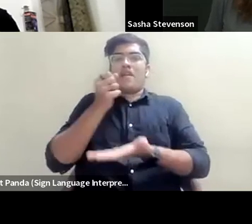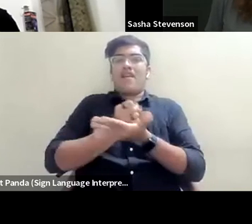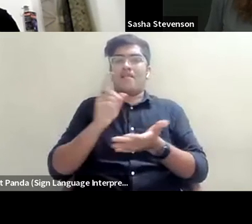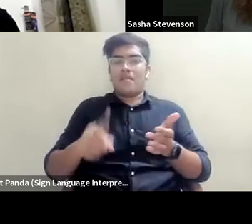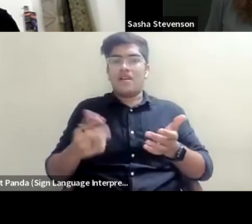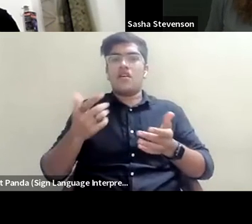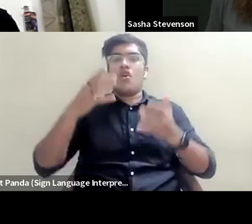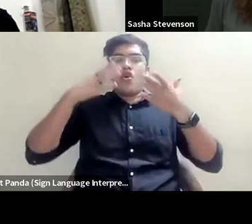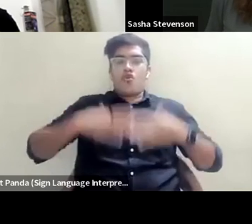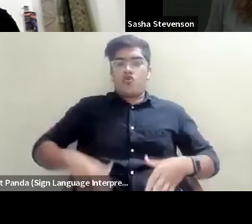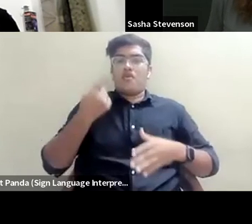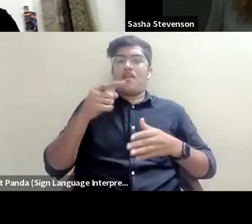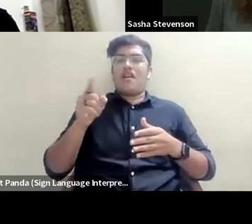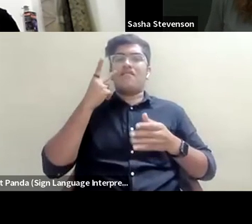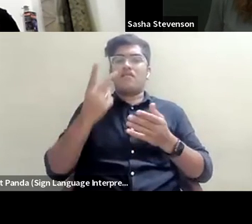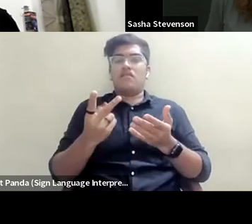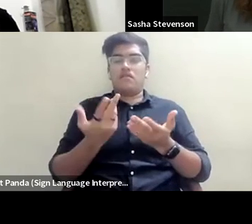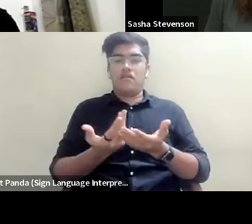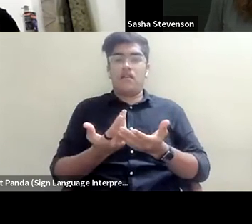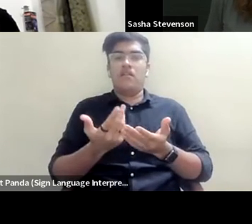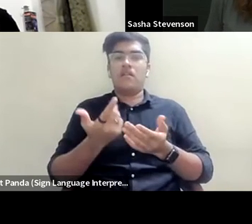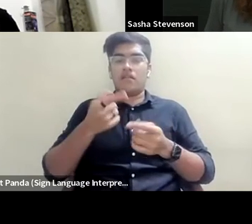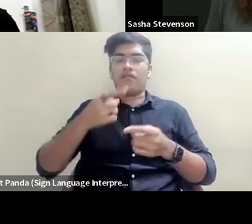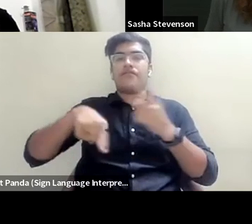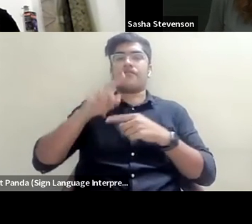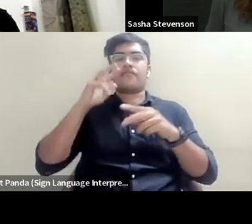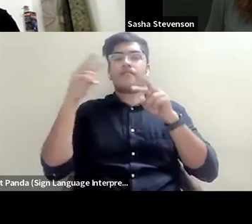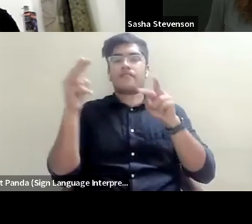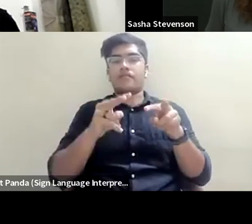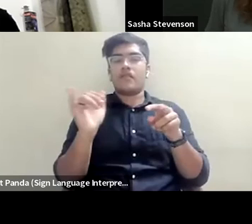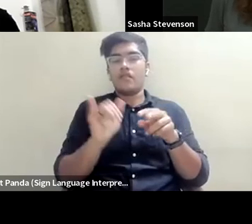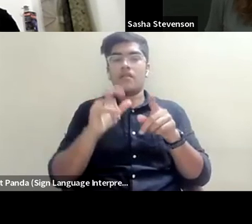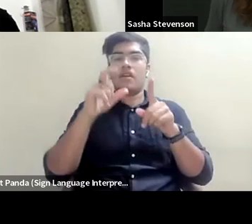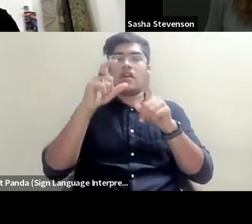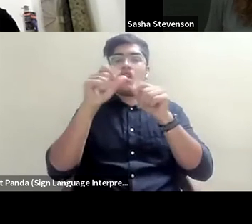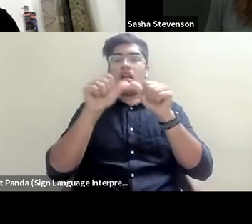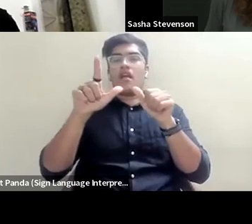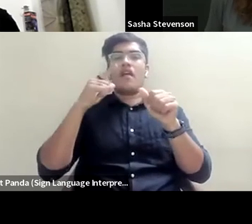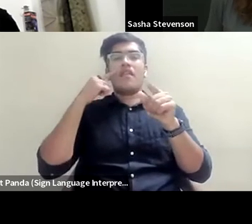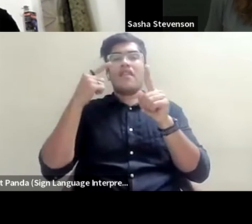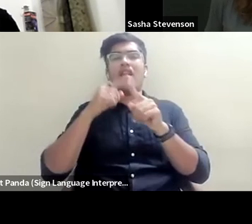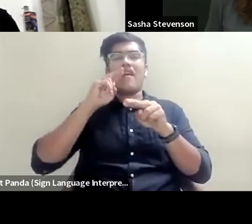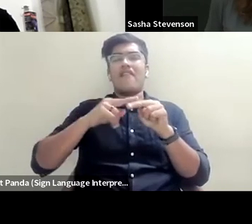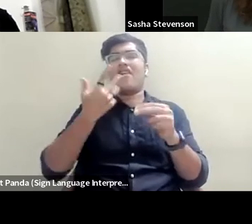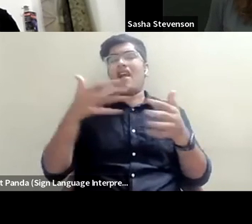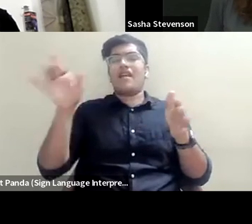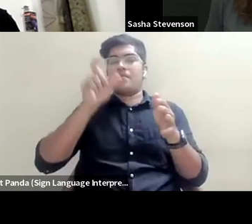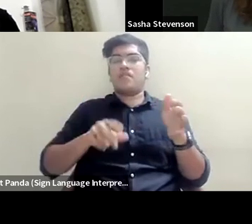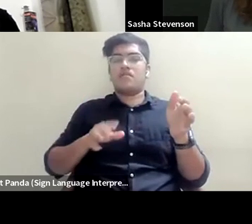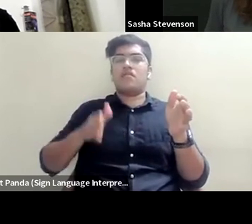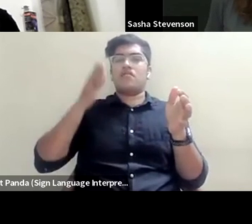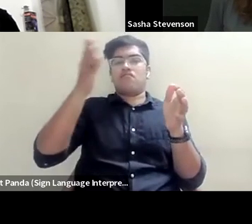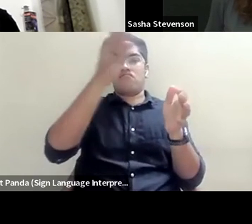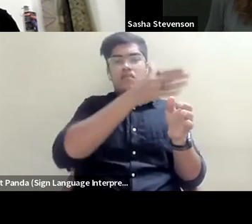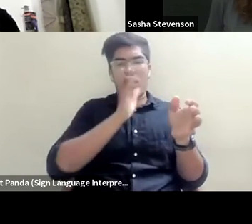उनको इंटरनेशनल. वैसा अभी कैसा हो गया कि दलित जिधर भी जा रहे हैं, कौन से देश में, उधर कास्टिज्म,